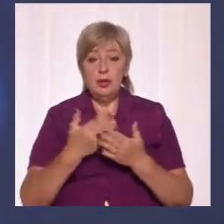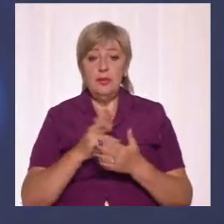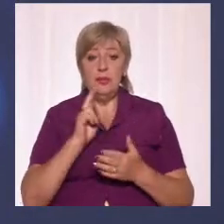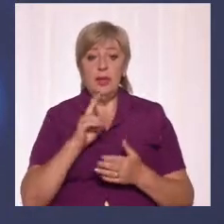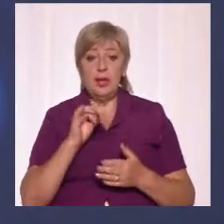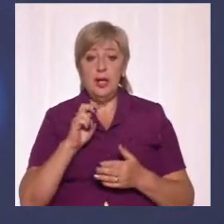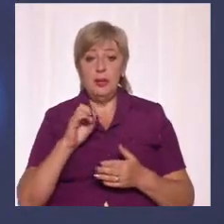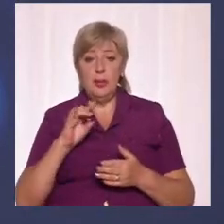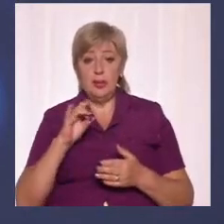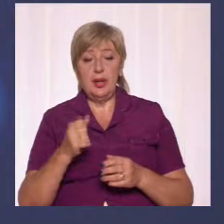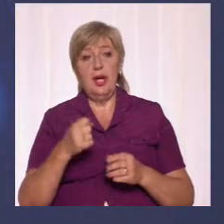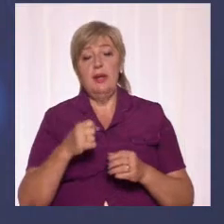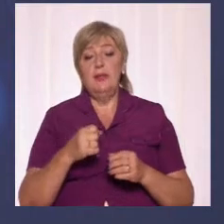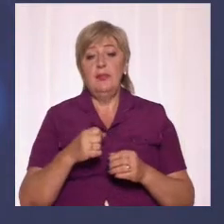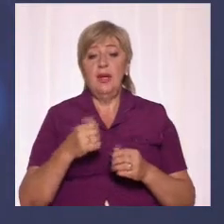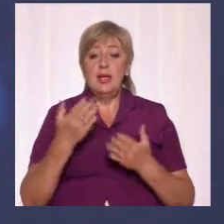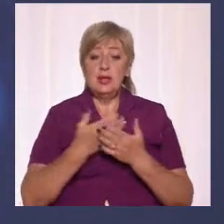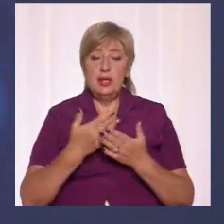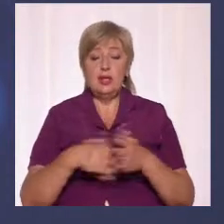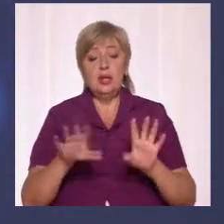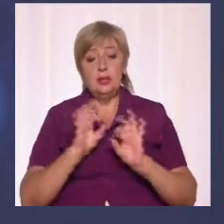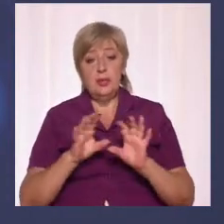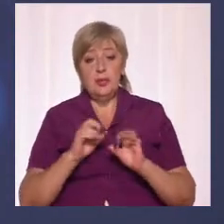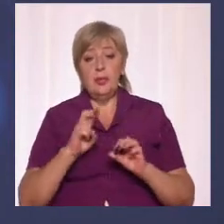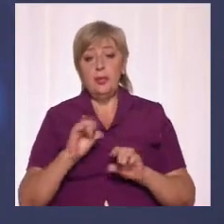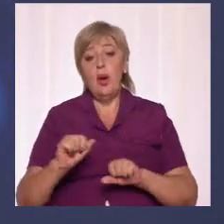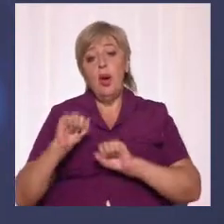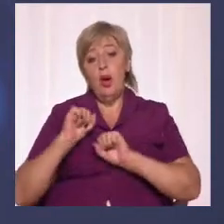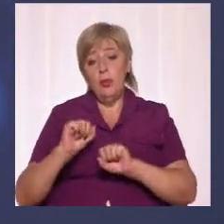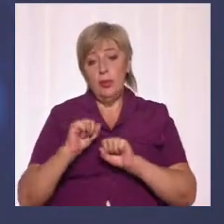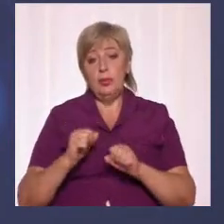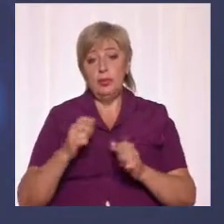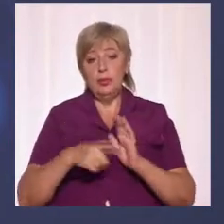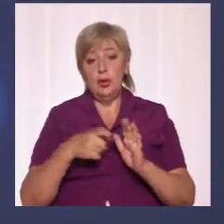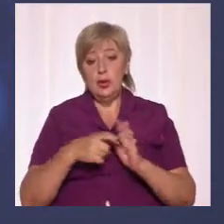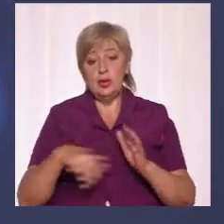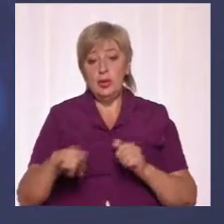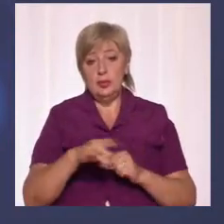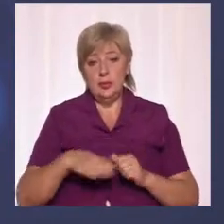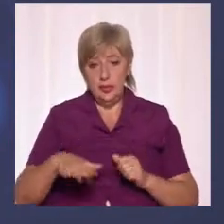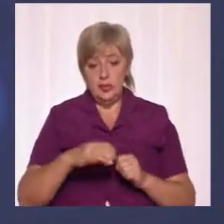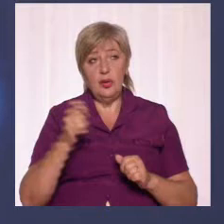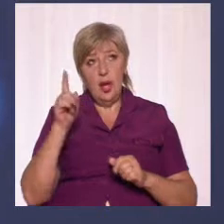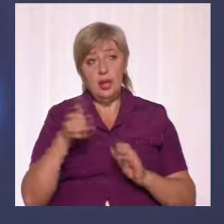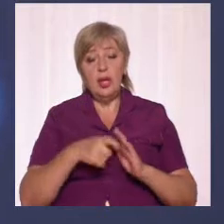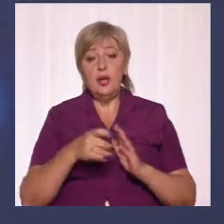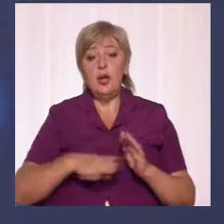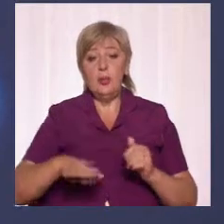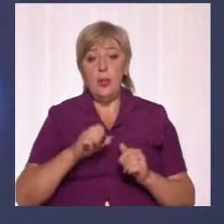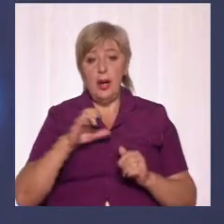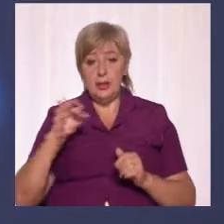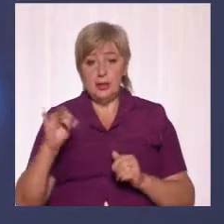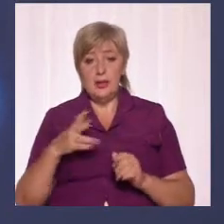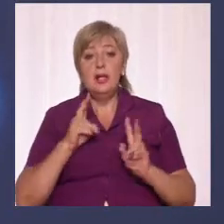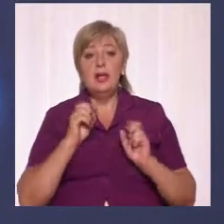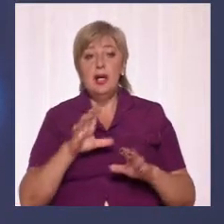6 грудня 2017-го. Стрічка розповідає про оборону Донецького аеропорту під час бойових дій на Донбасі. Як пройшла зустріч – у